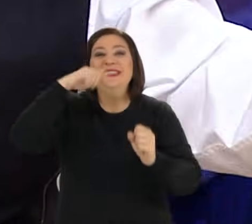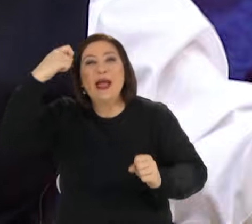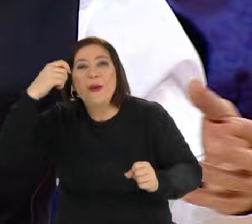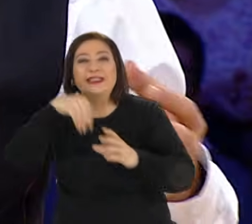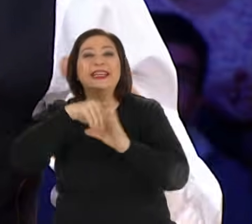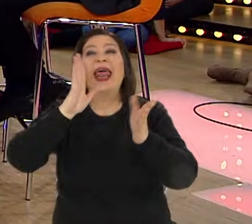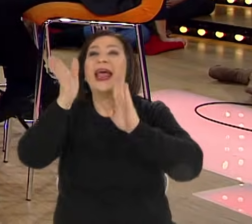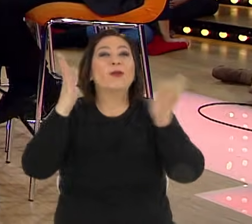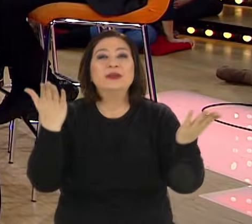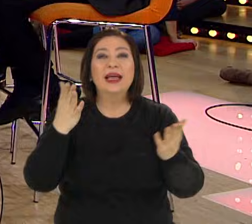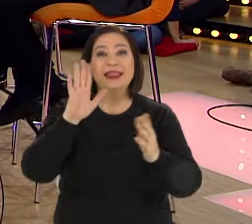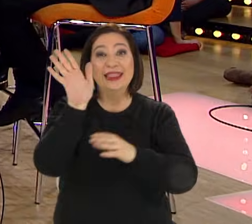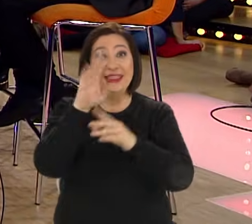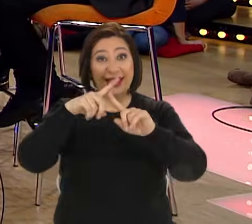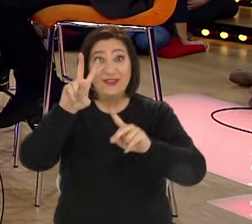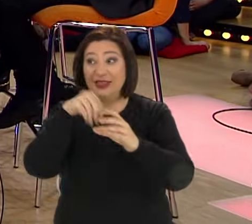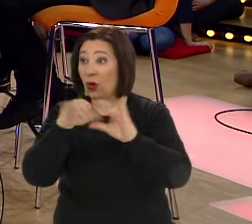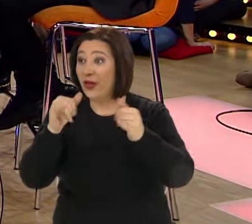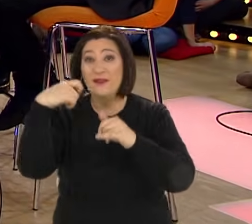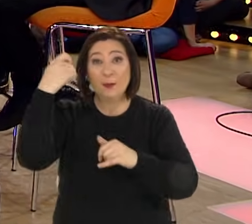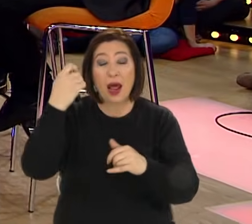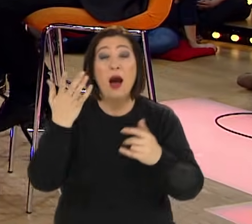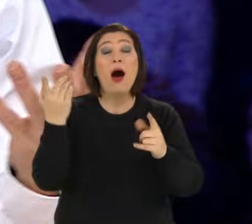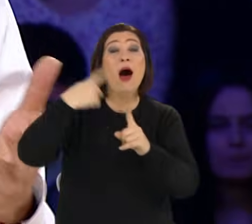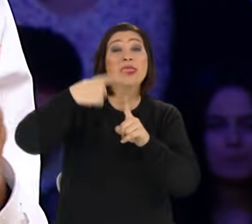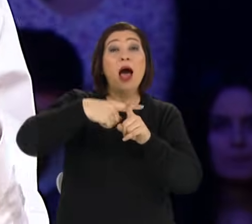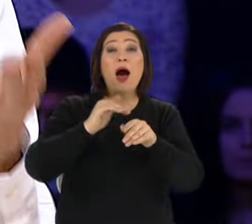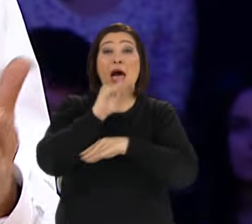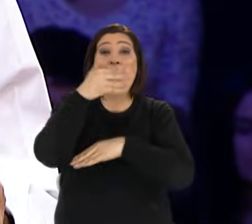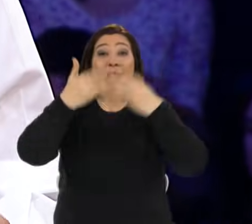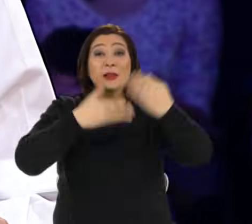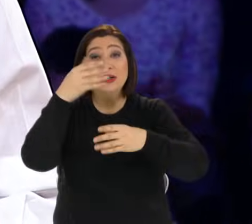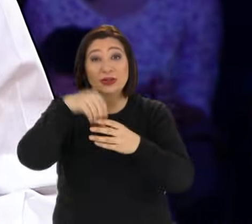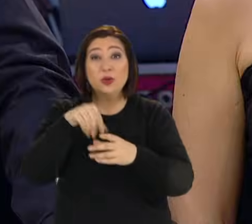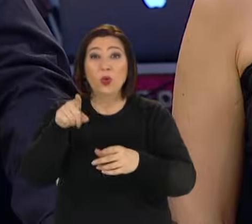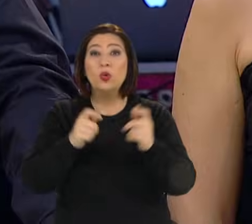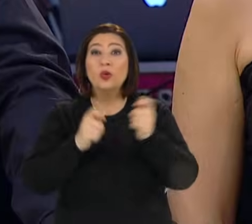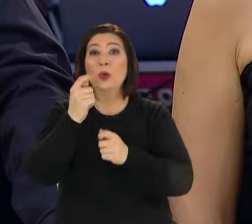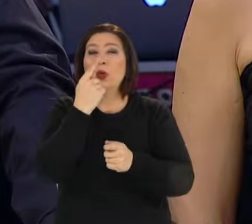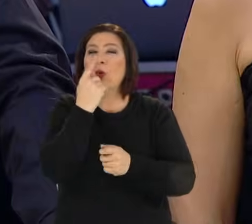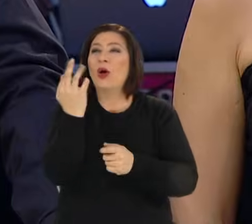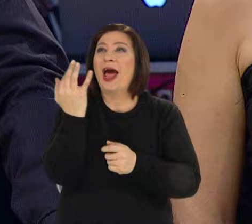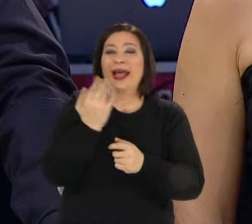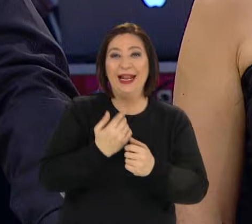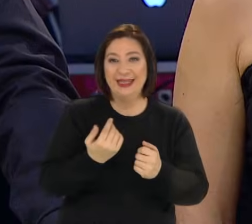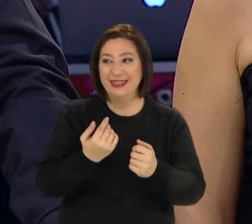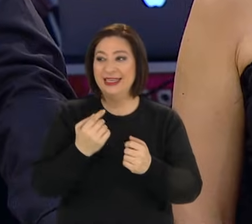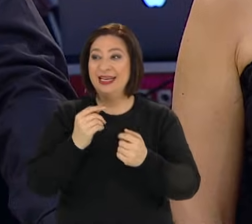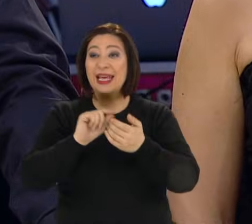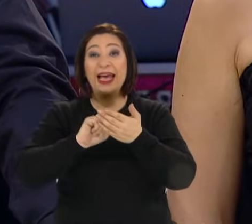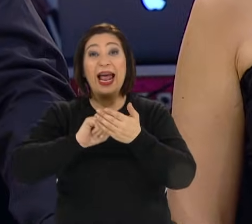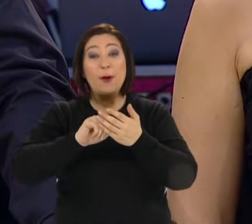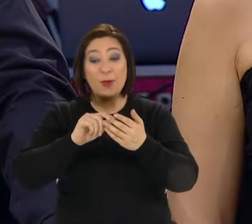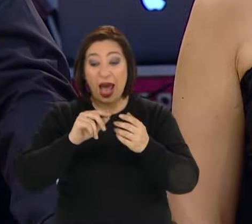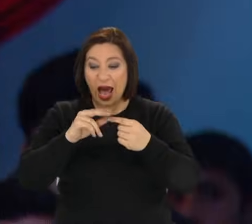nerede, nereye gidiyorsak, televizyonda oynayan filmler. Hatta hayatı tarif etmek için onu kullanırız. Kokular gelir. Kokular gelir. Kalem